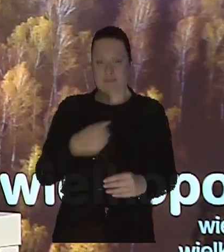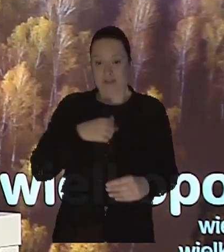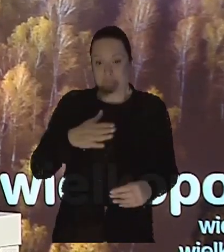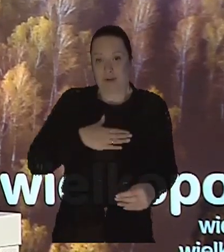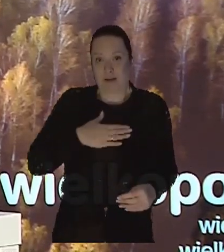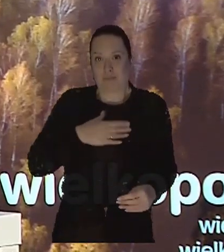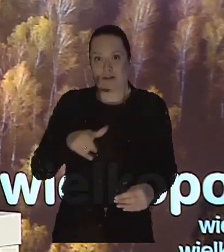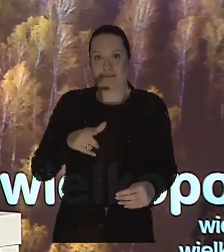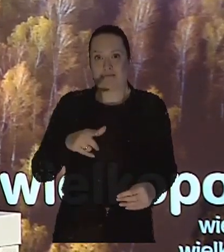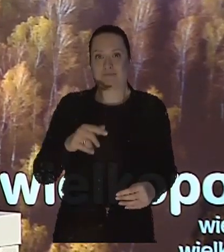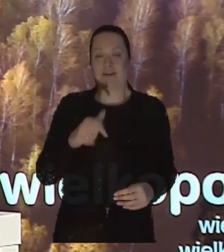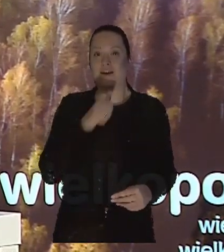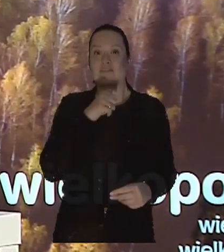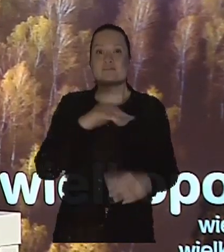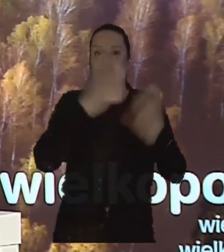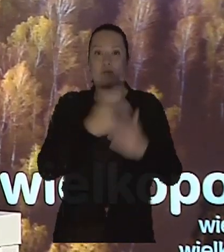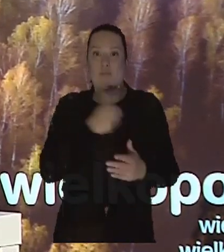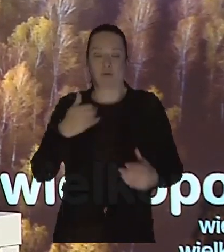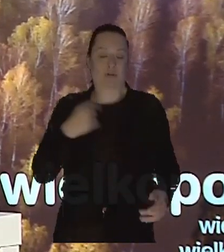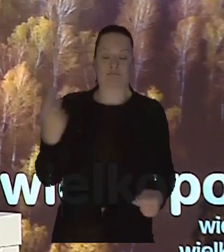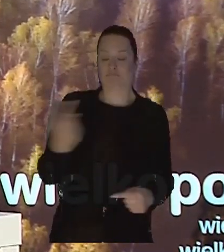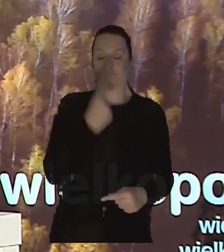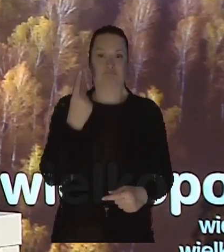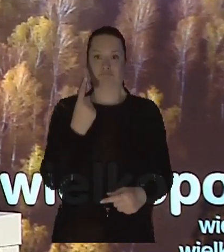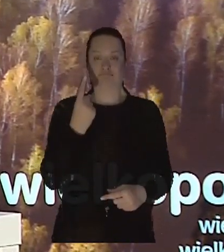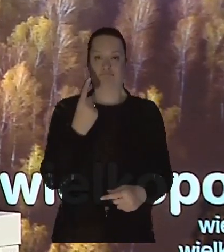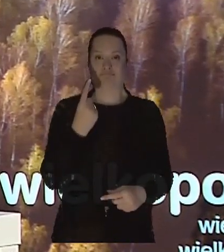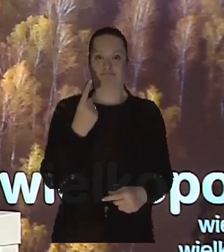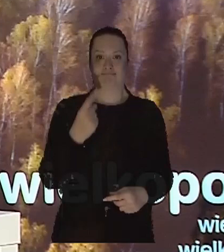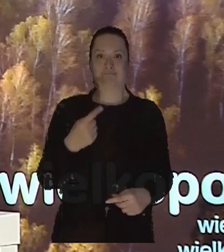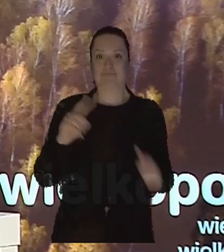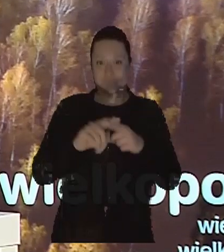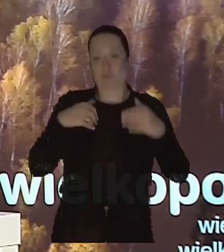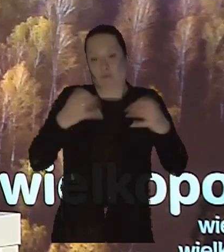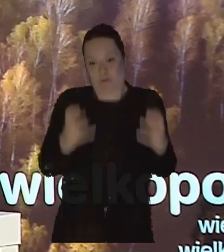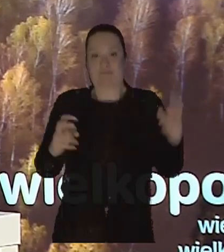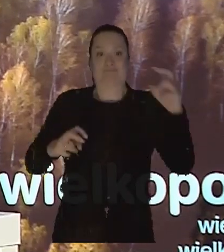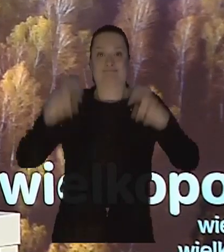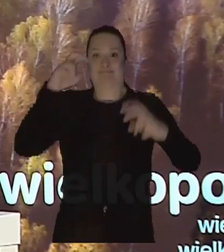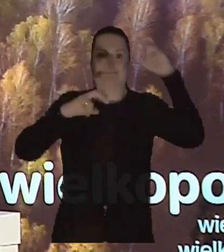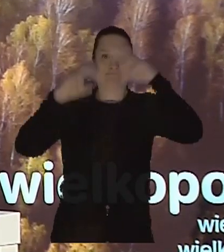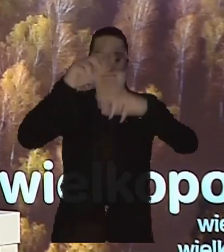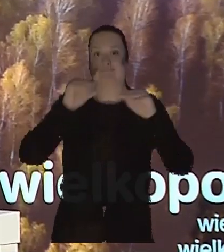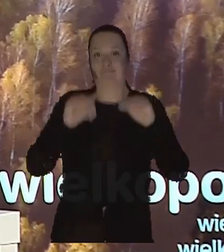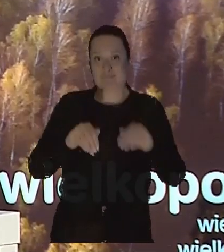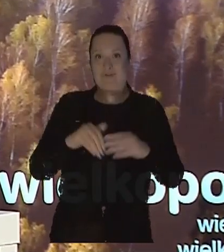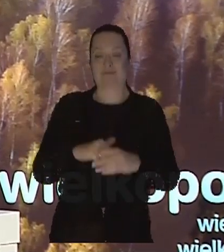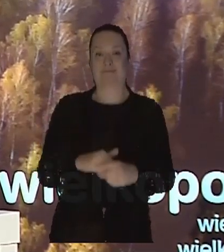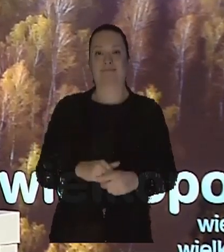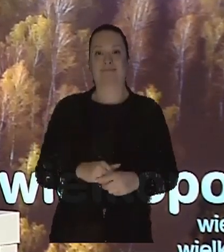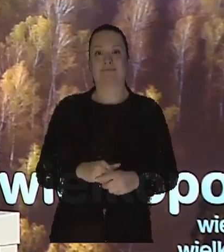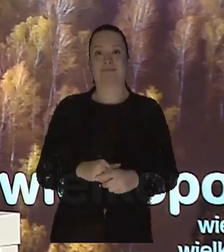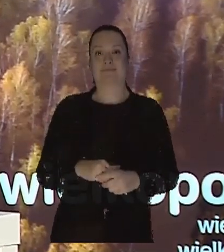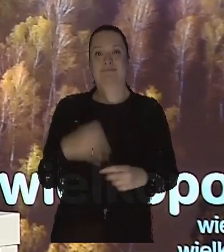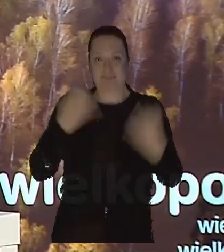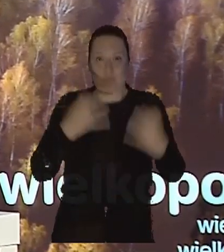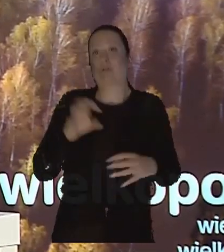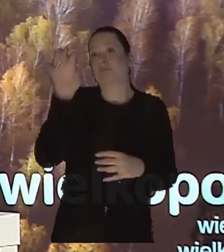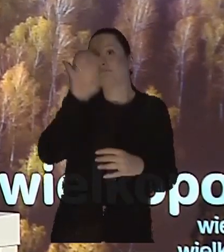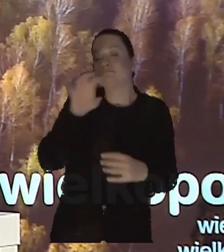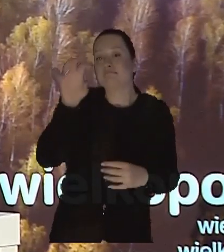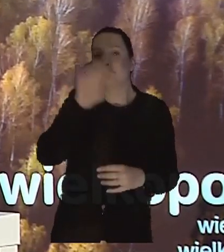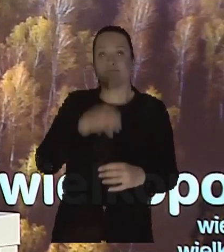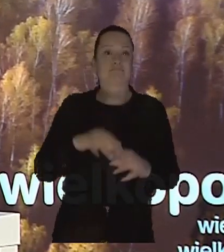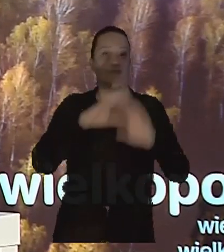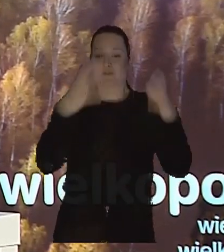Wielkopolsce unikat. Też się nie można na nie wspinać. Ale jakby można je oglądać w